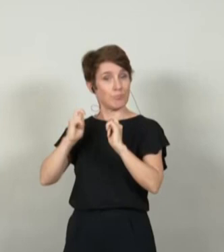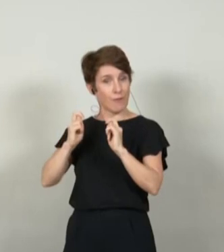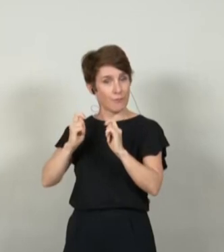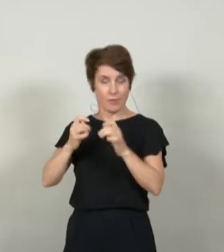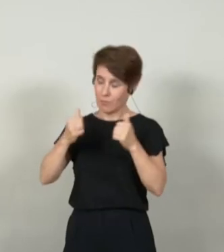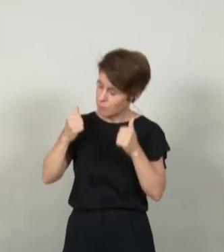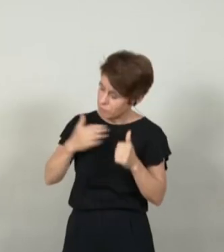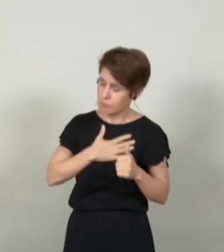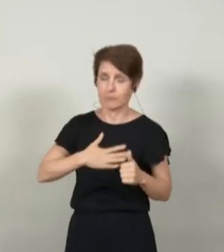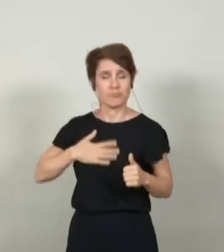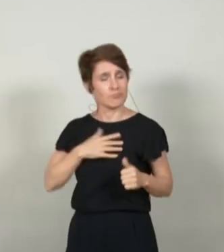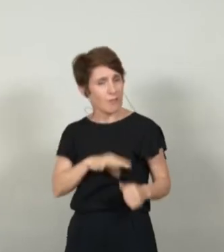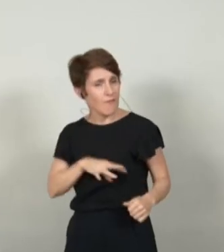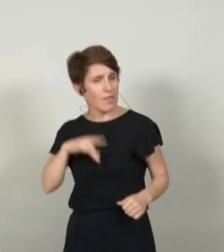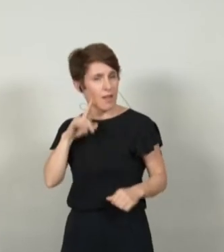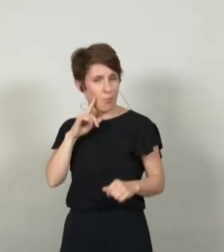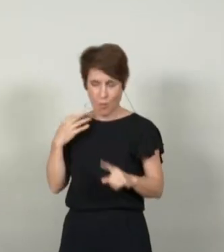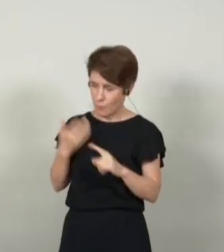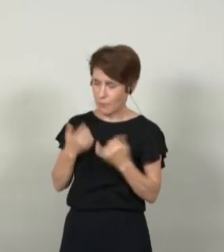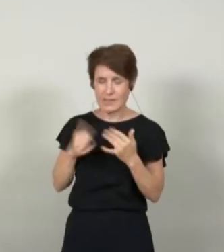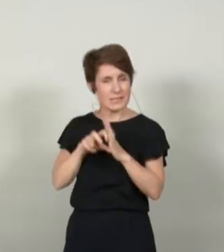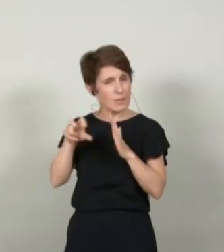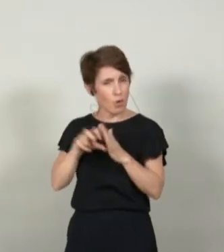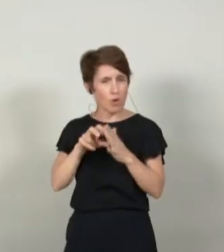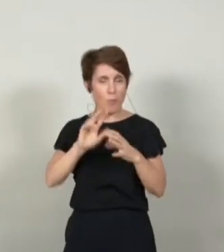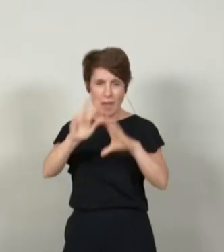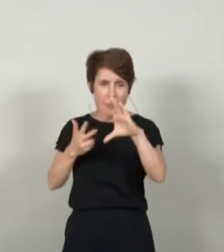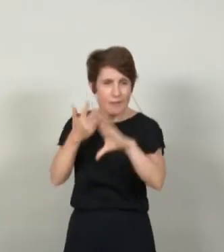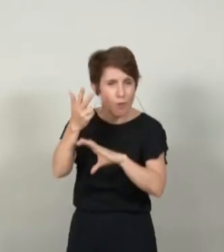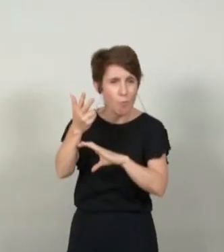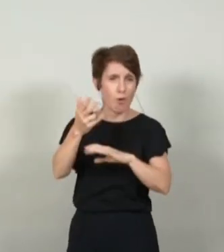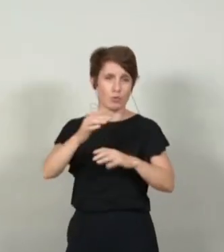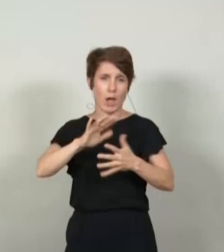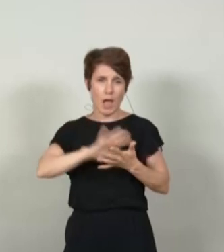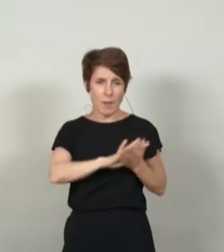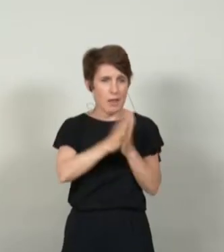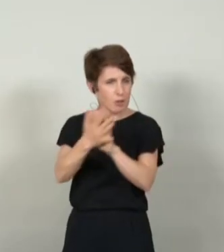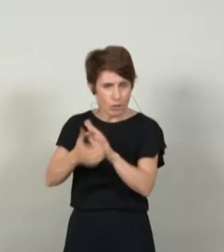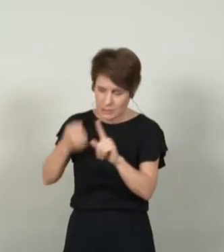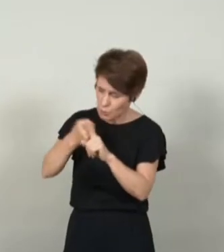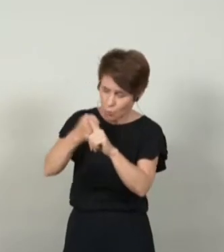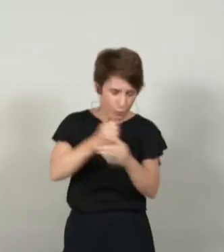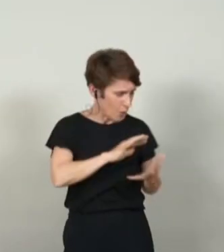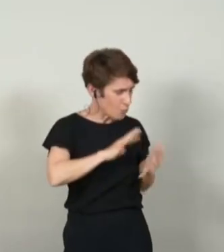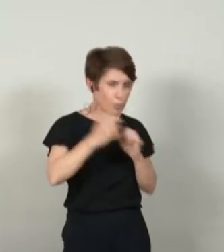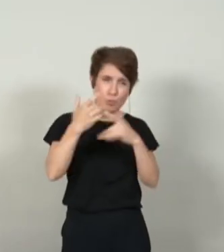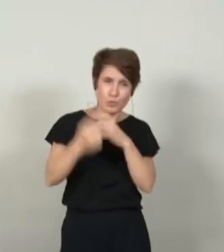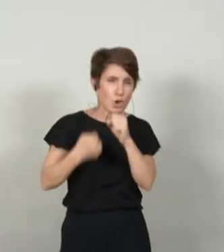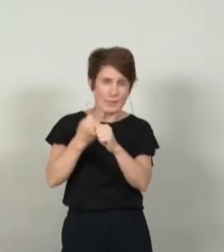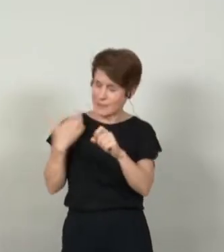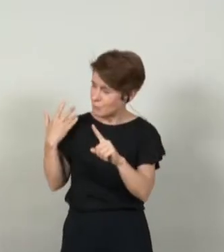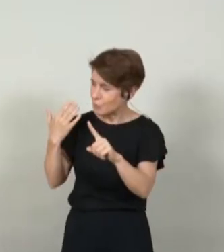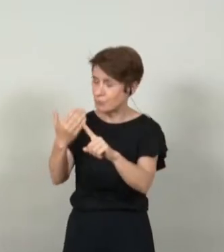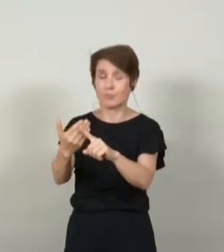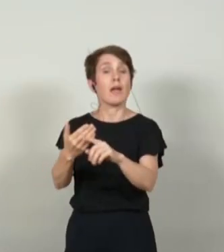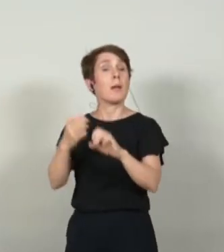des années d'action en matière de développement durable et de transition si les louables d'avoir pu travailler main dans la main et en lien étroit avec